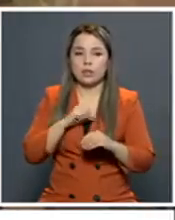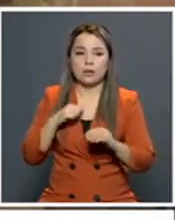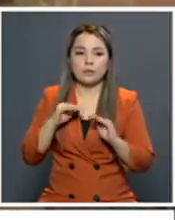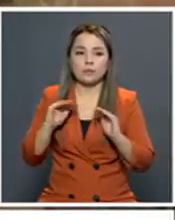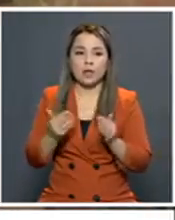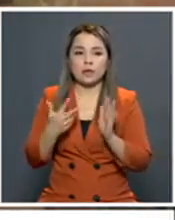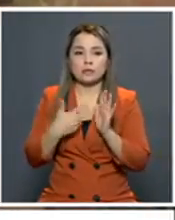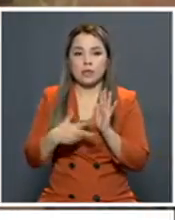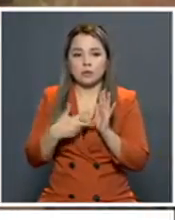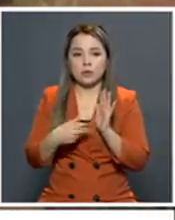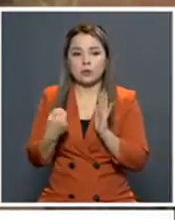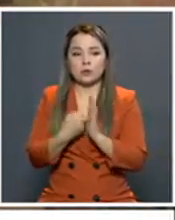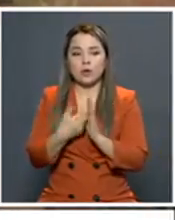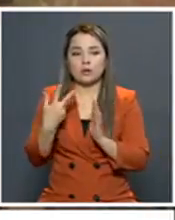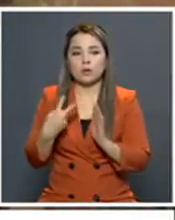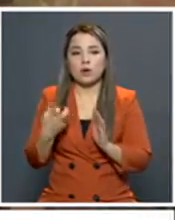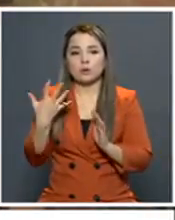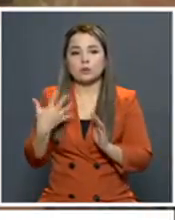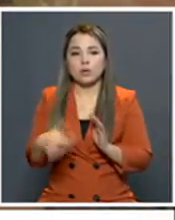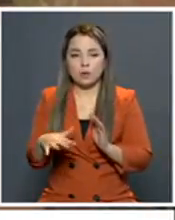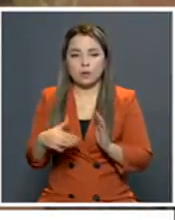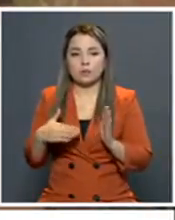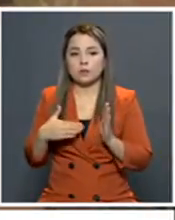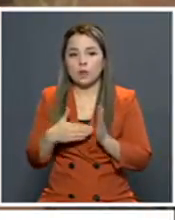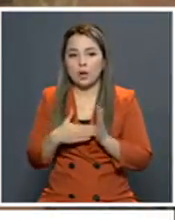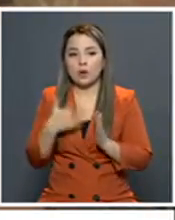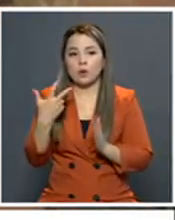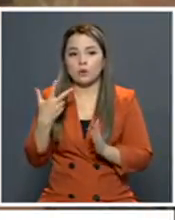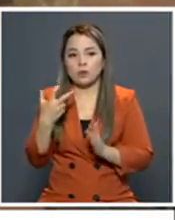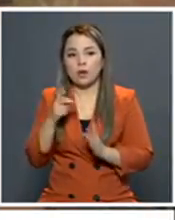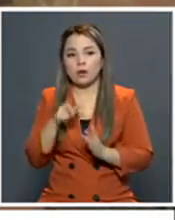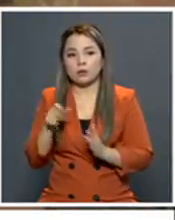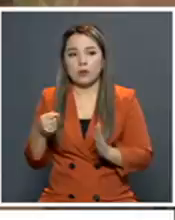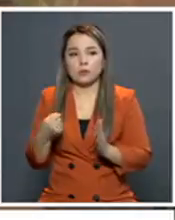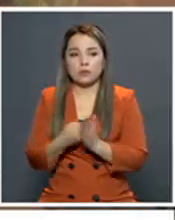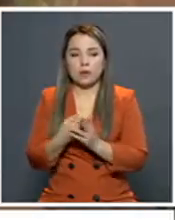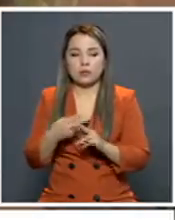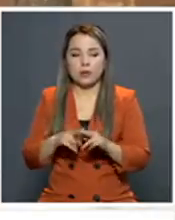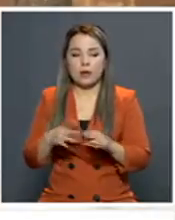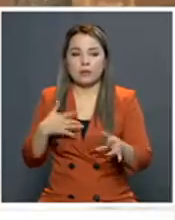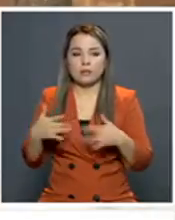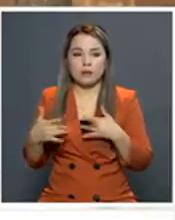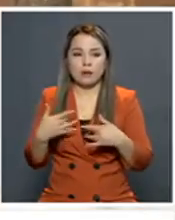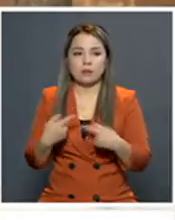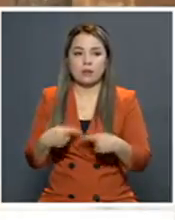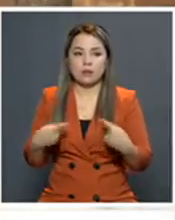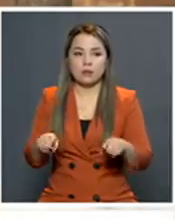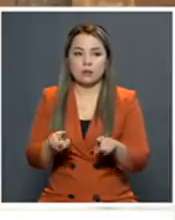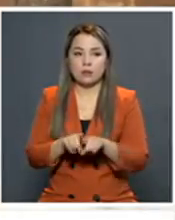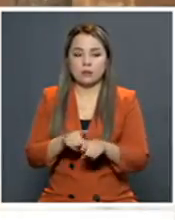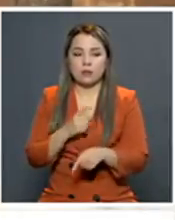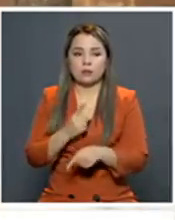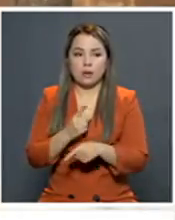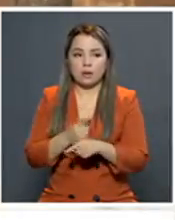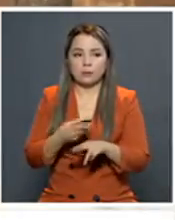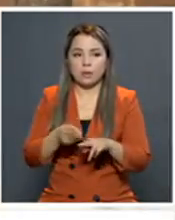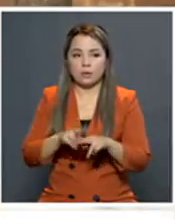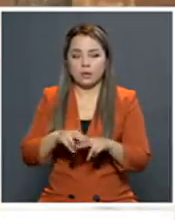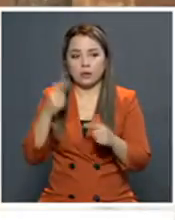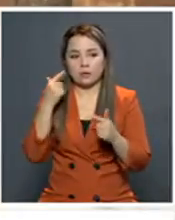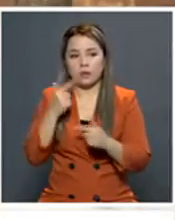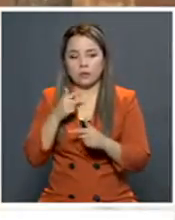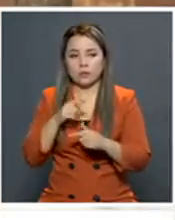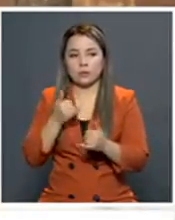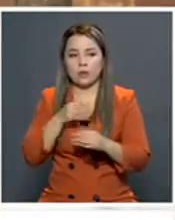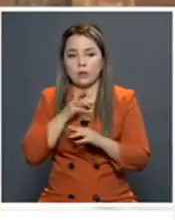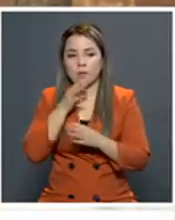ең жоғарғысы 250-ге дейінгі, 300 ата-анаға дейінгі концерттер жоспарланған. Білім басқармасы ата-анадан кем